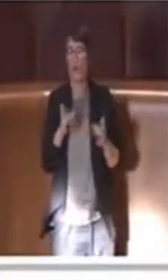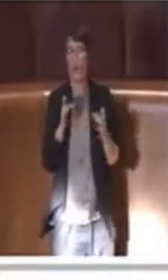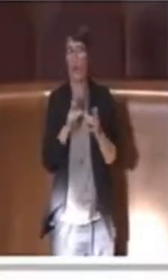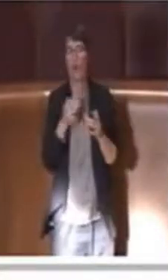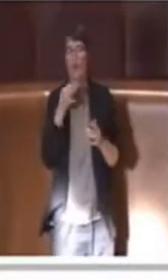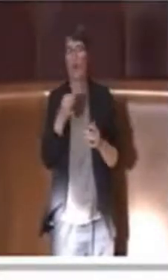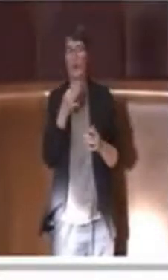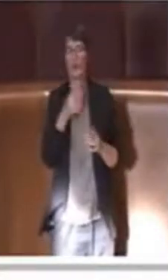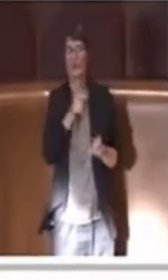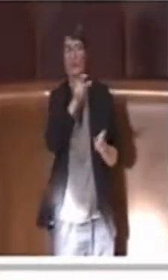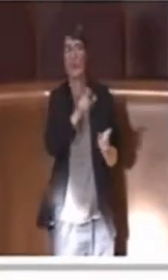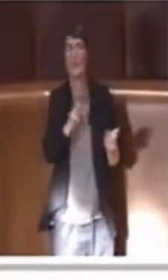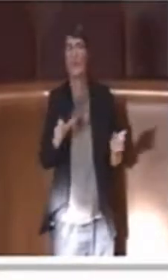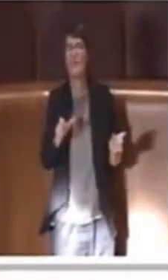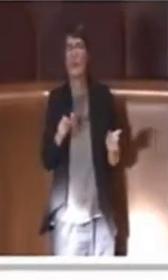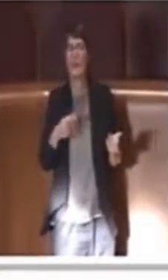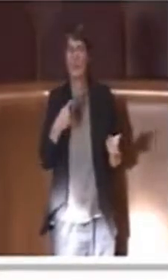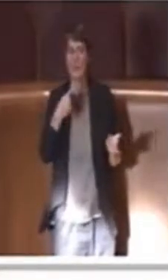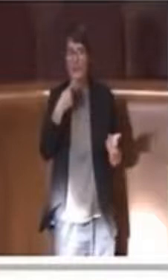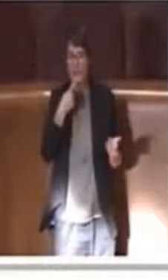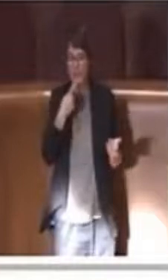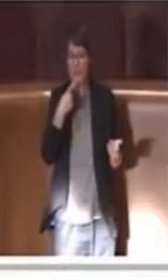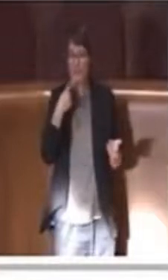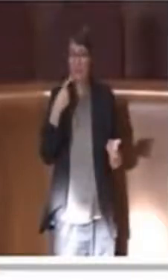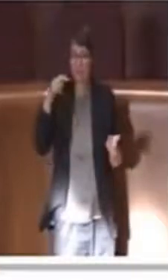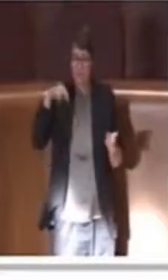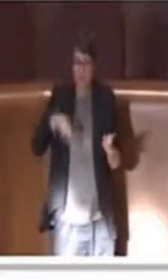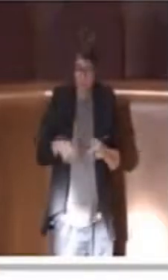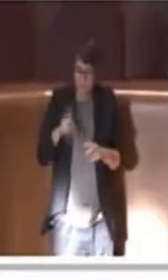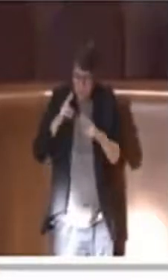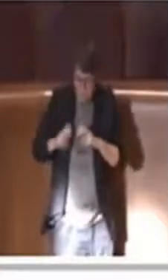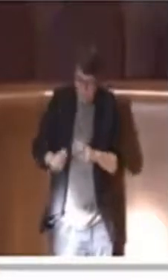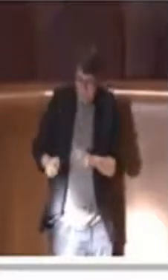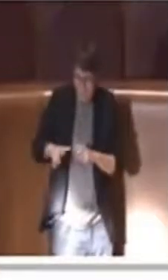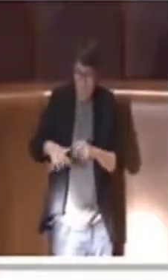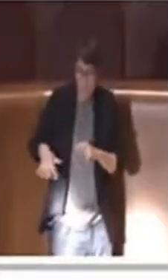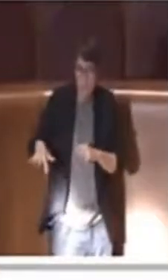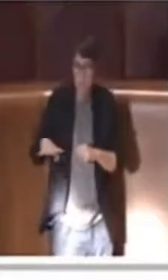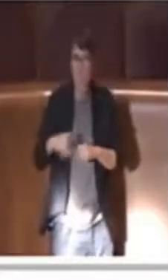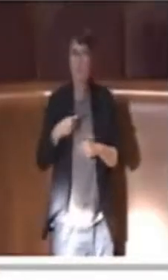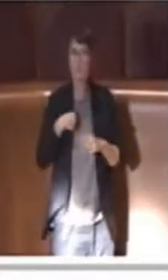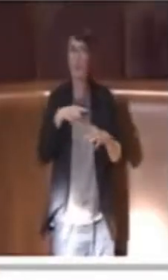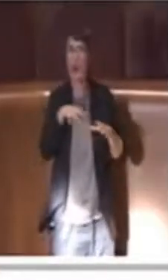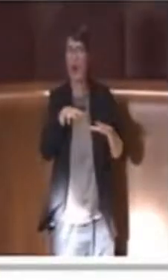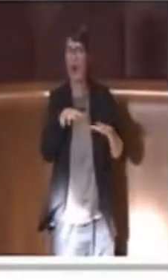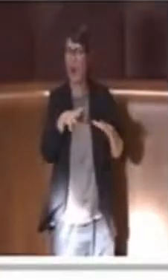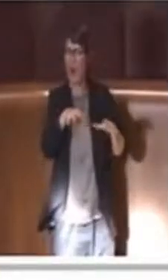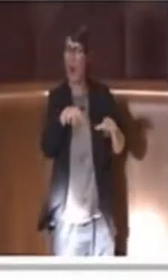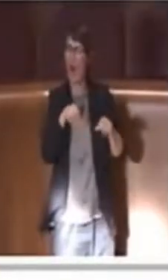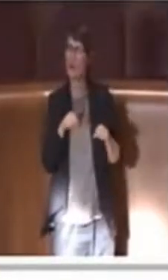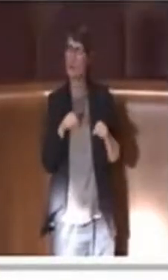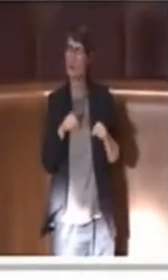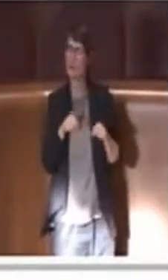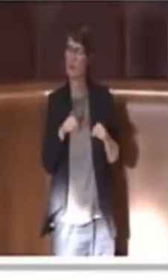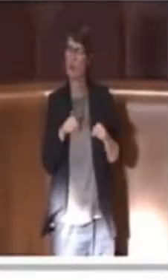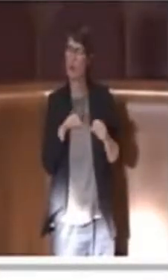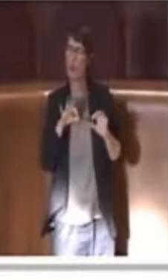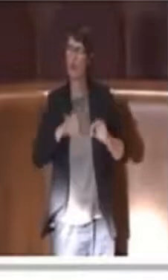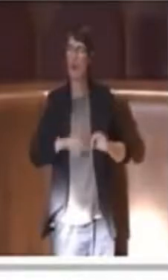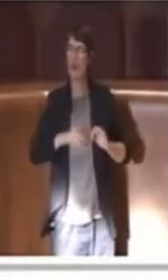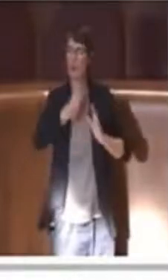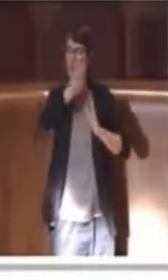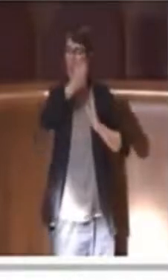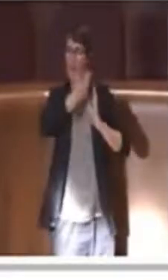speleologi, geologi. Tra l'altro li abbiamo fatti assumere tutti quelli della